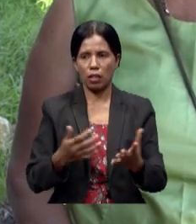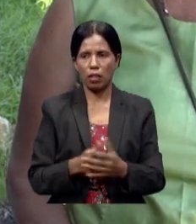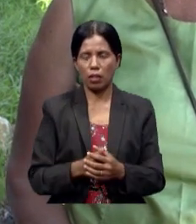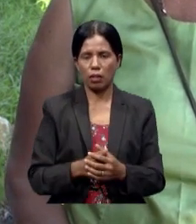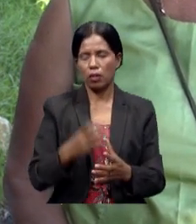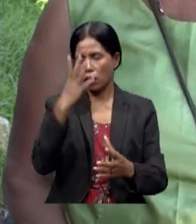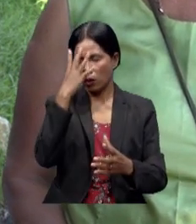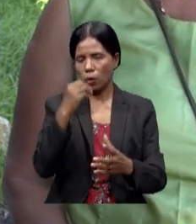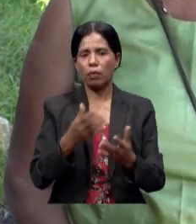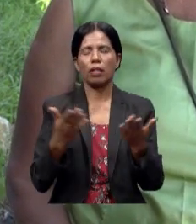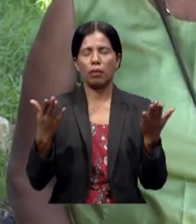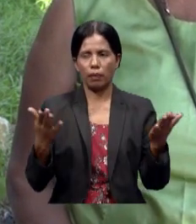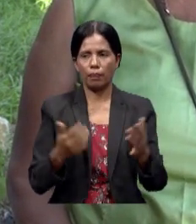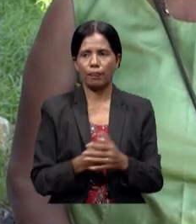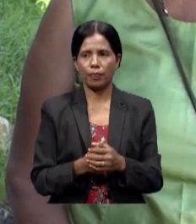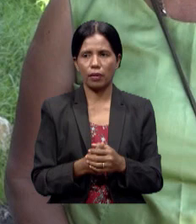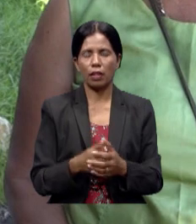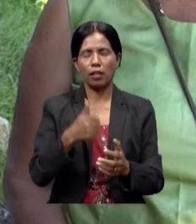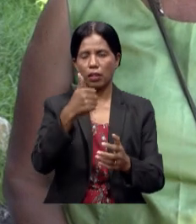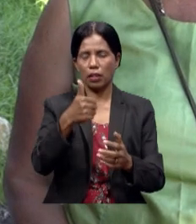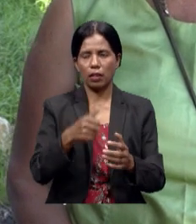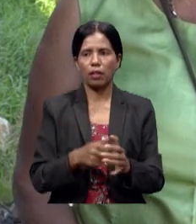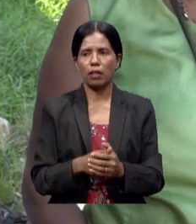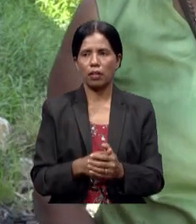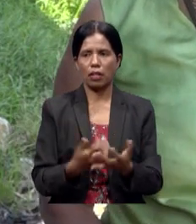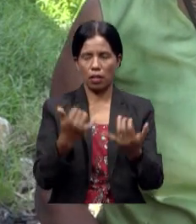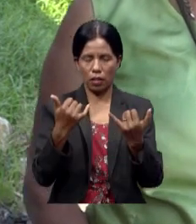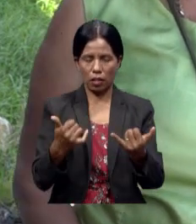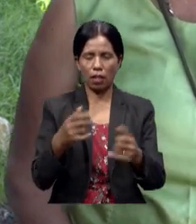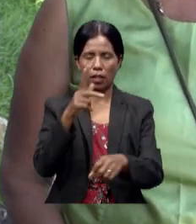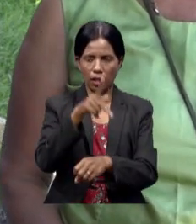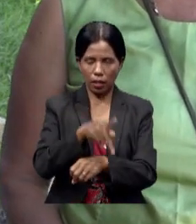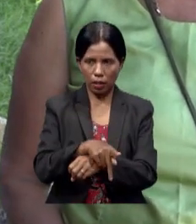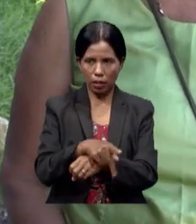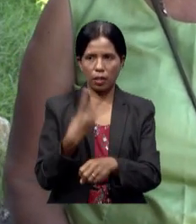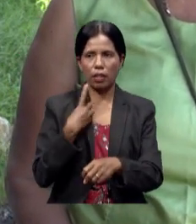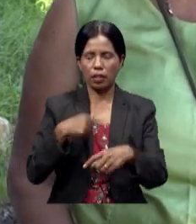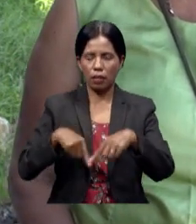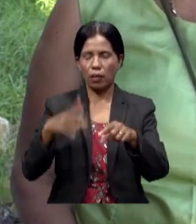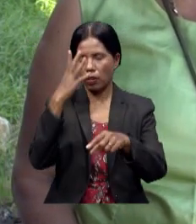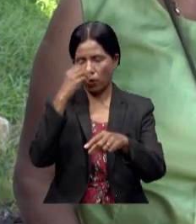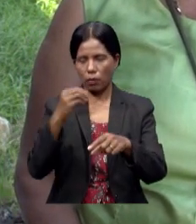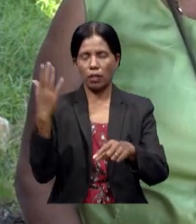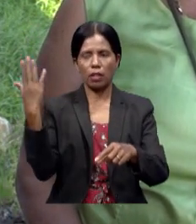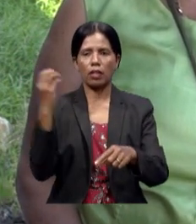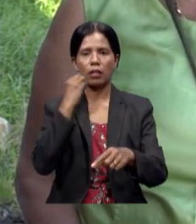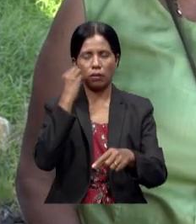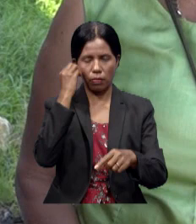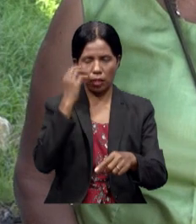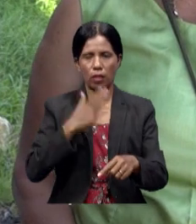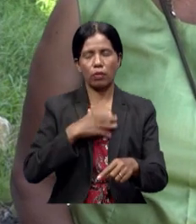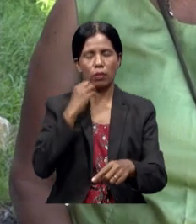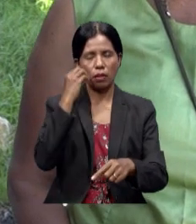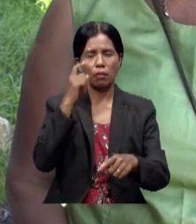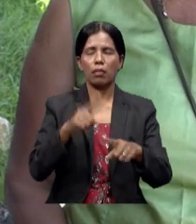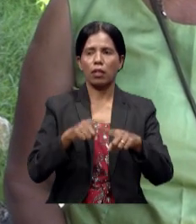ina be hau sun sane ya dia kela udan lai agora duni uhin kalang ne ita pa tobe karai kau dia hau numa luang. Mebe abu